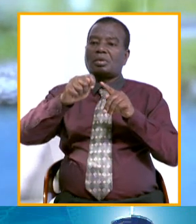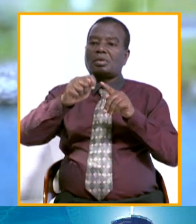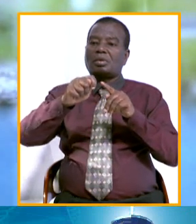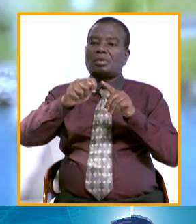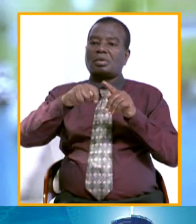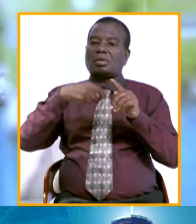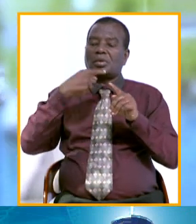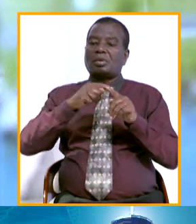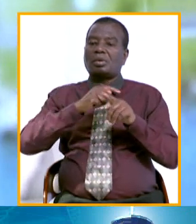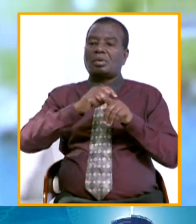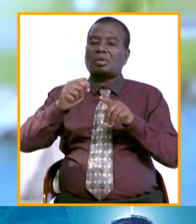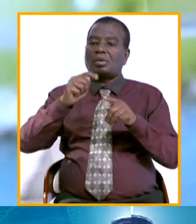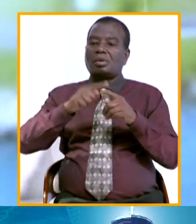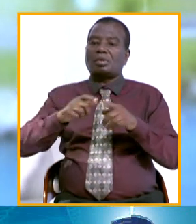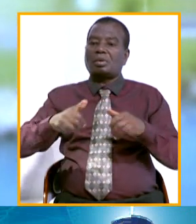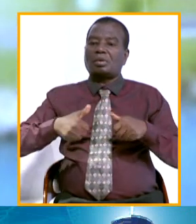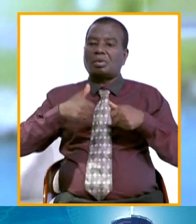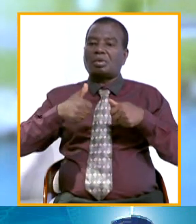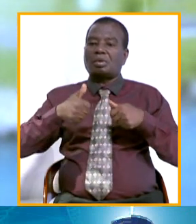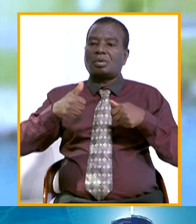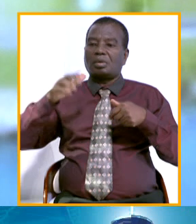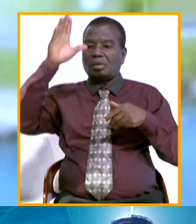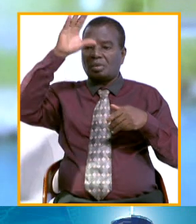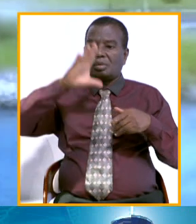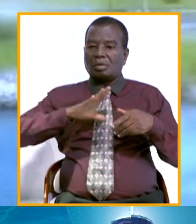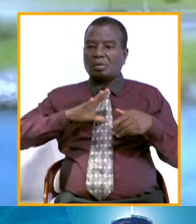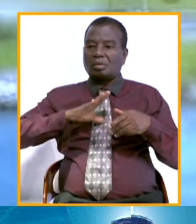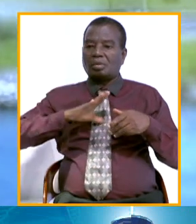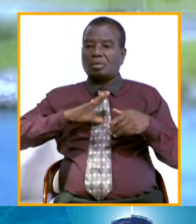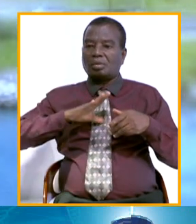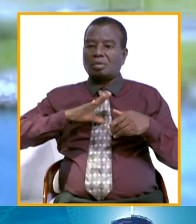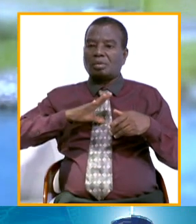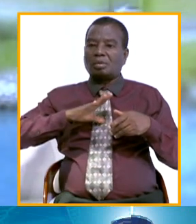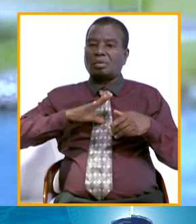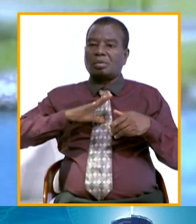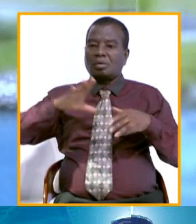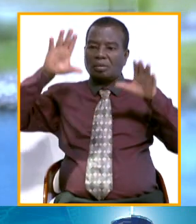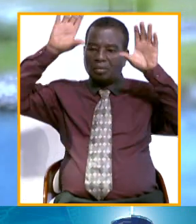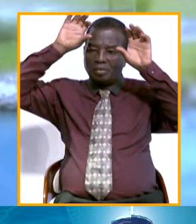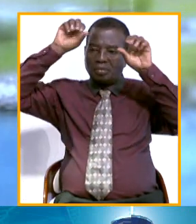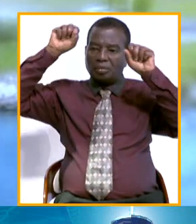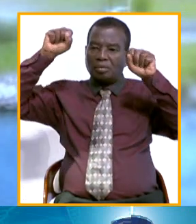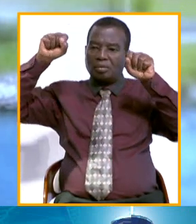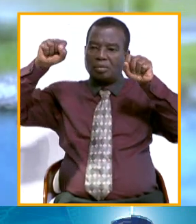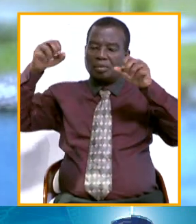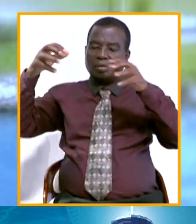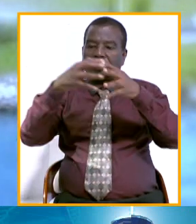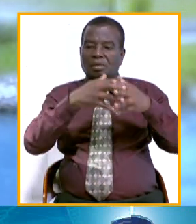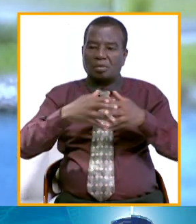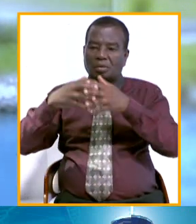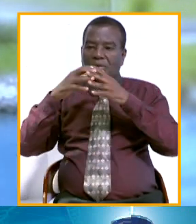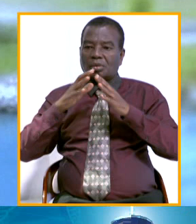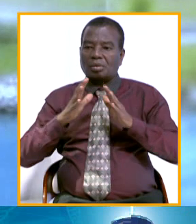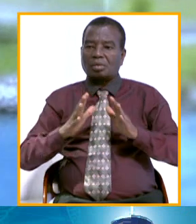ce télégramme qui est adressé à son Excellence, M. Joseph Robinette Biden Jr., président des États-Unis